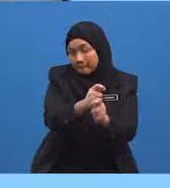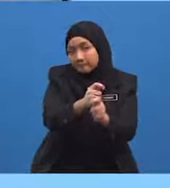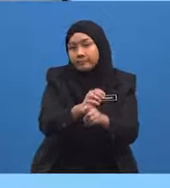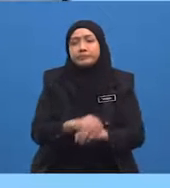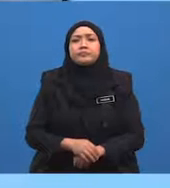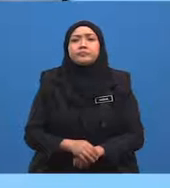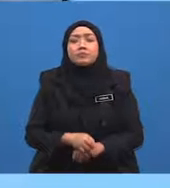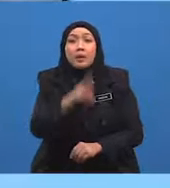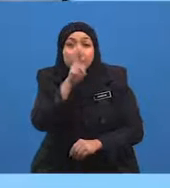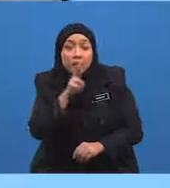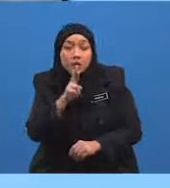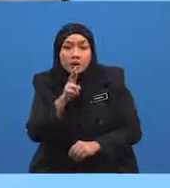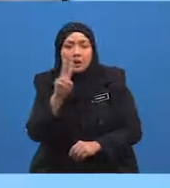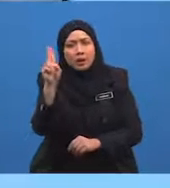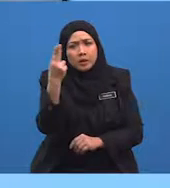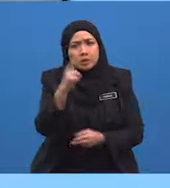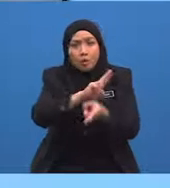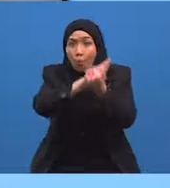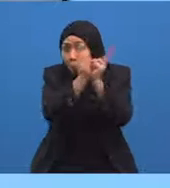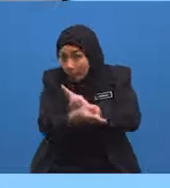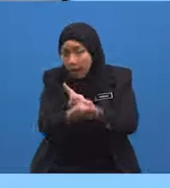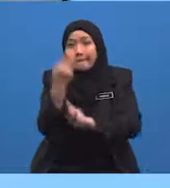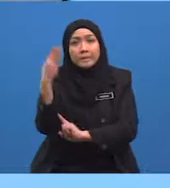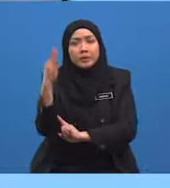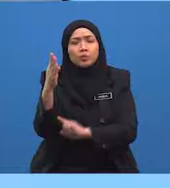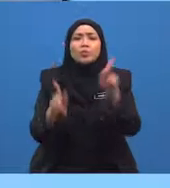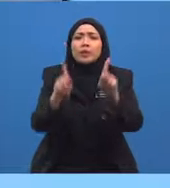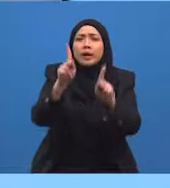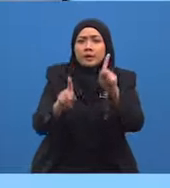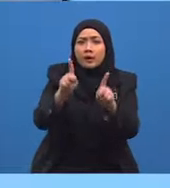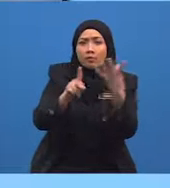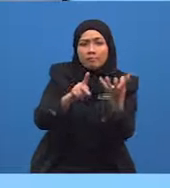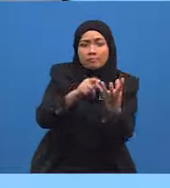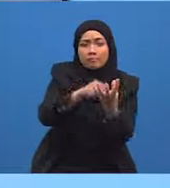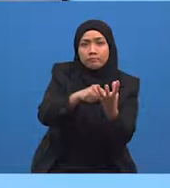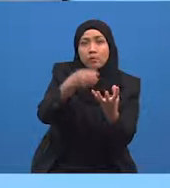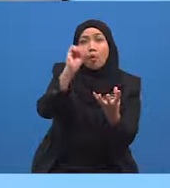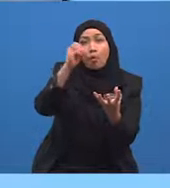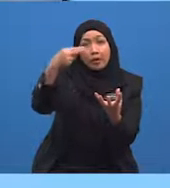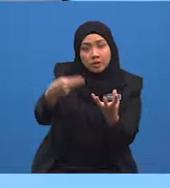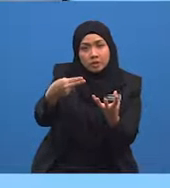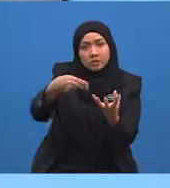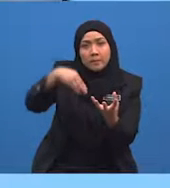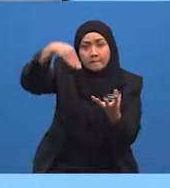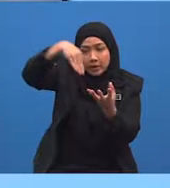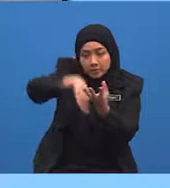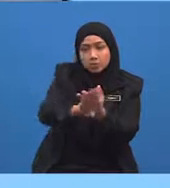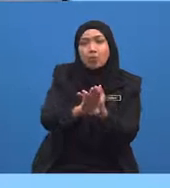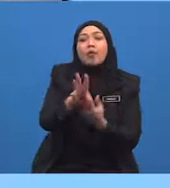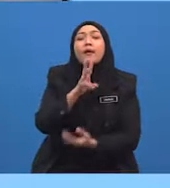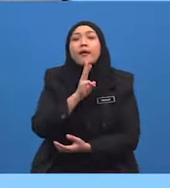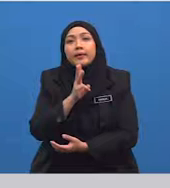berubah kepada warna biru jika pepejal natrium hidroksida dilarutkan dalam